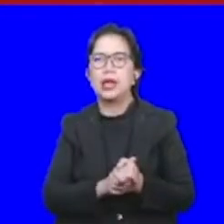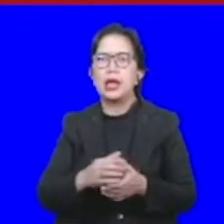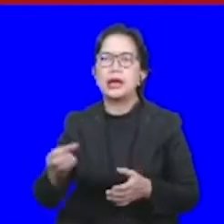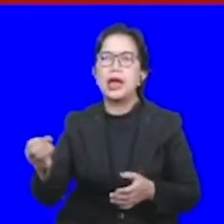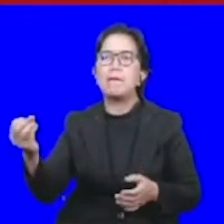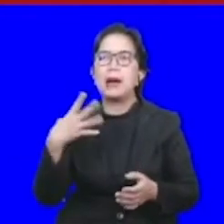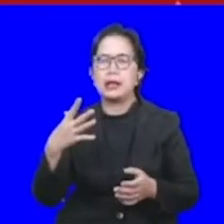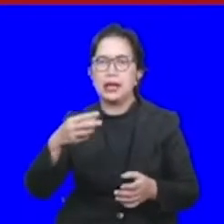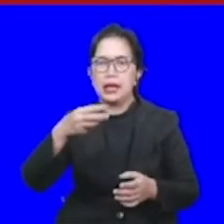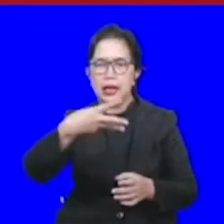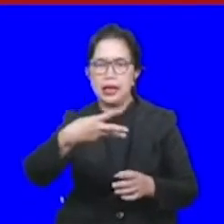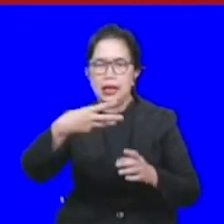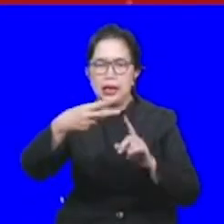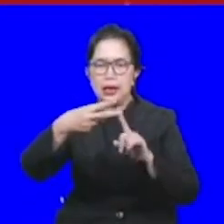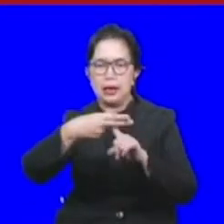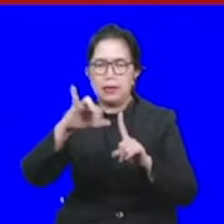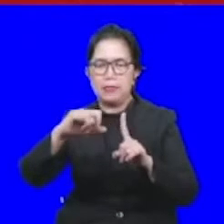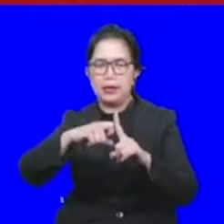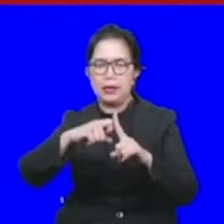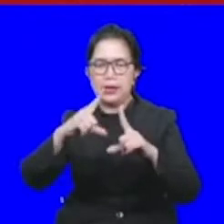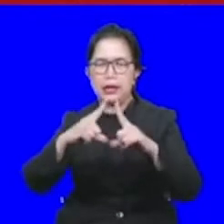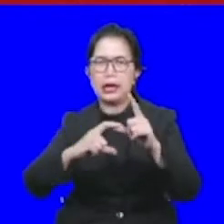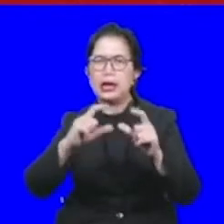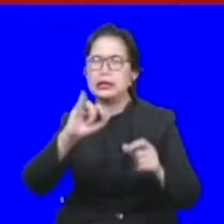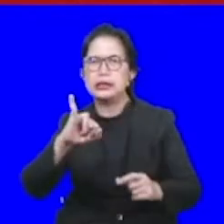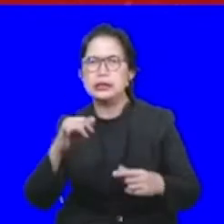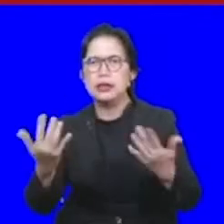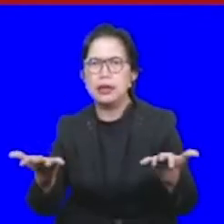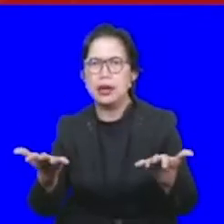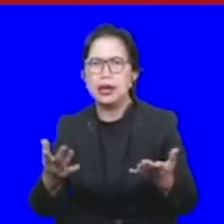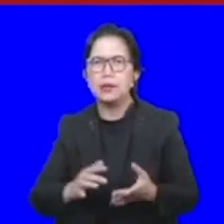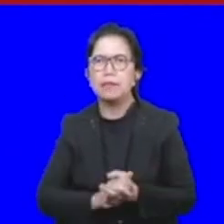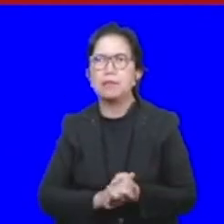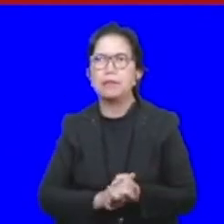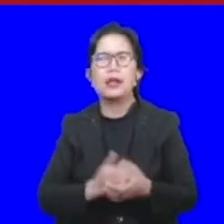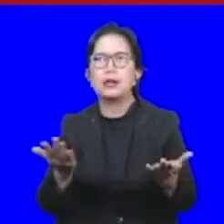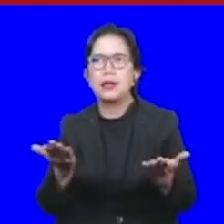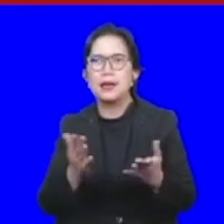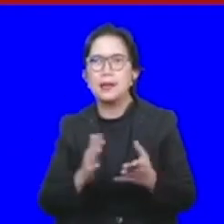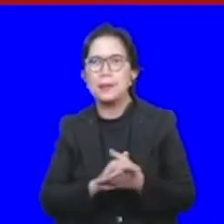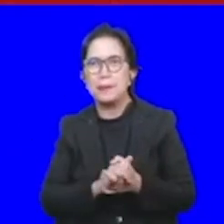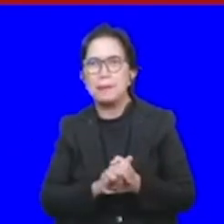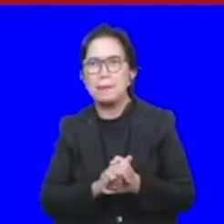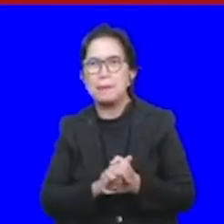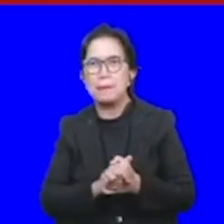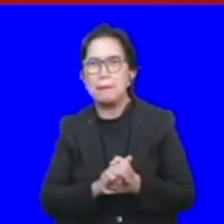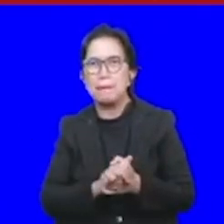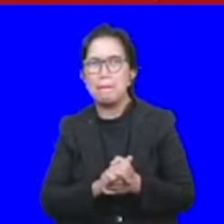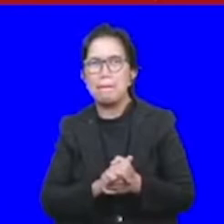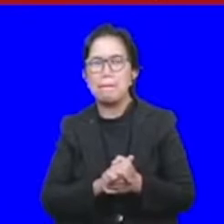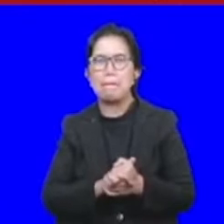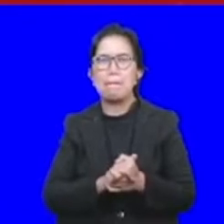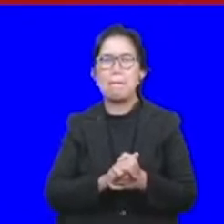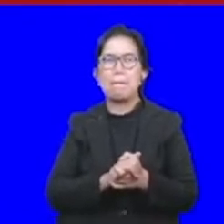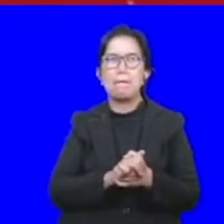meluruskan juga pandangan dari masyarakat efikasi untuk vaksinasi coffee 19 dari astrazeneca ini seperti apa Pak Jadi